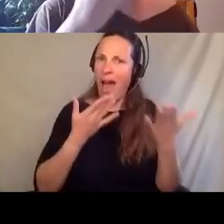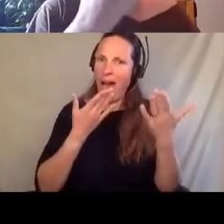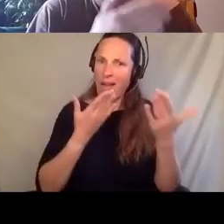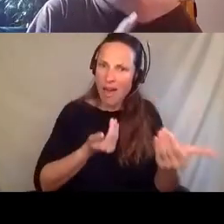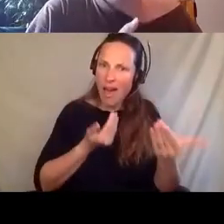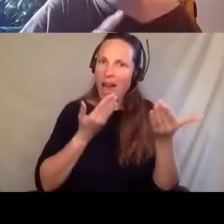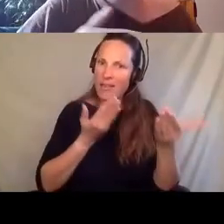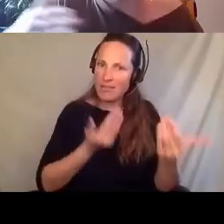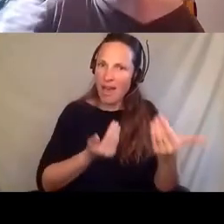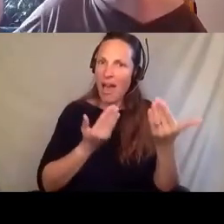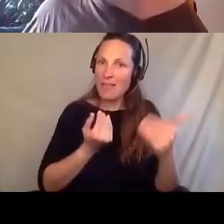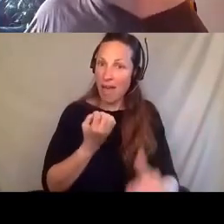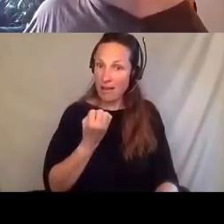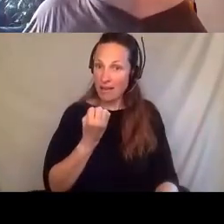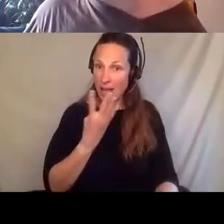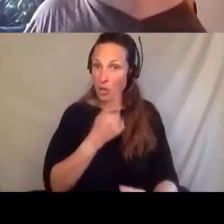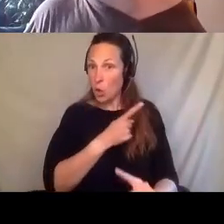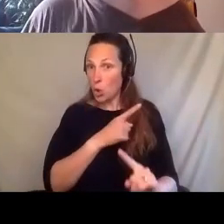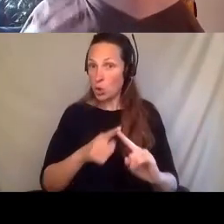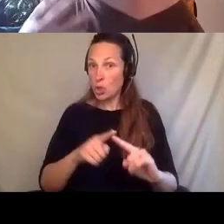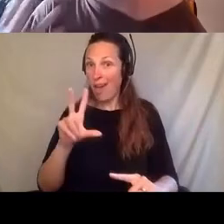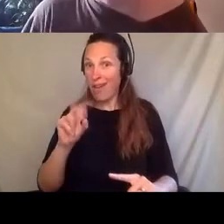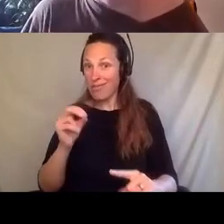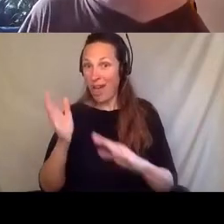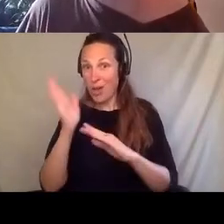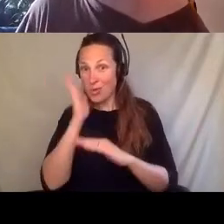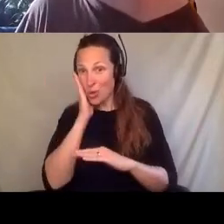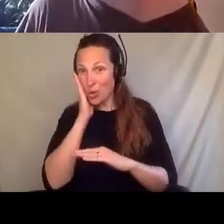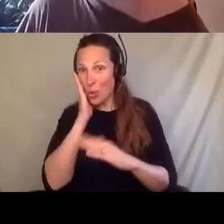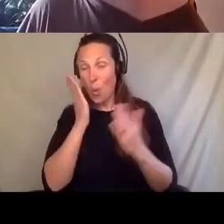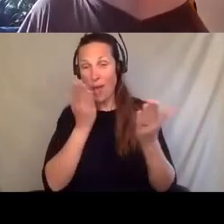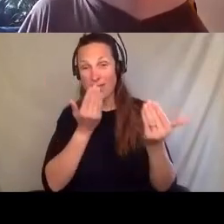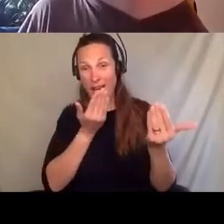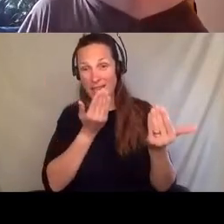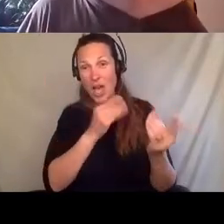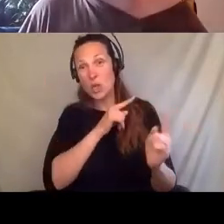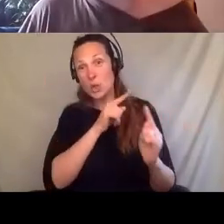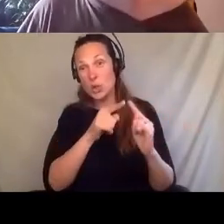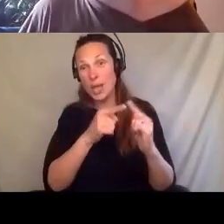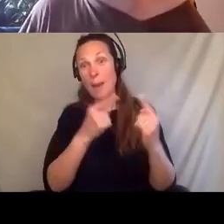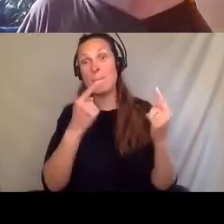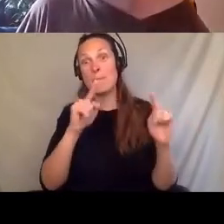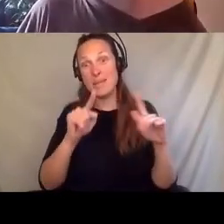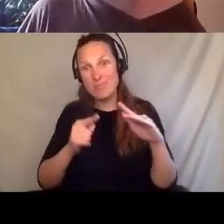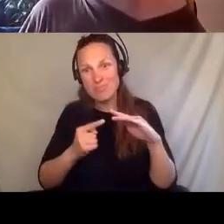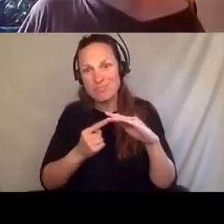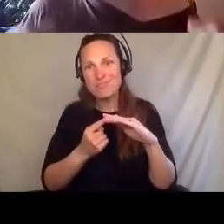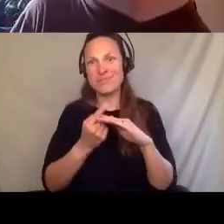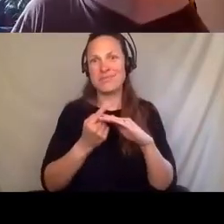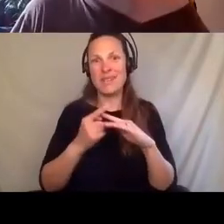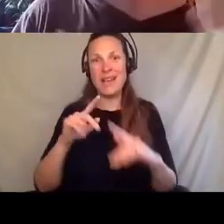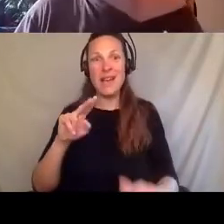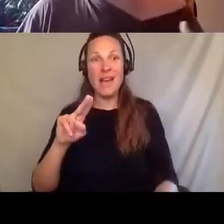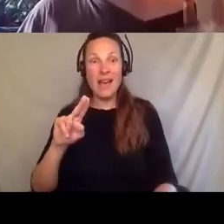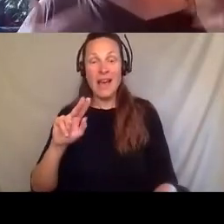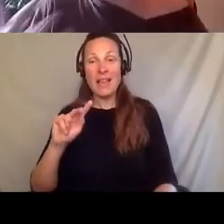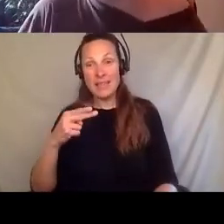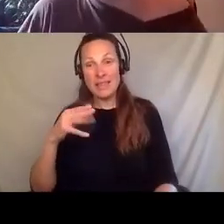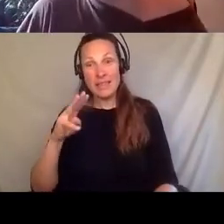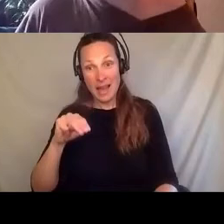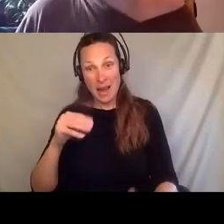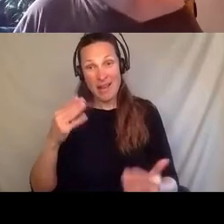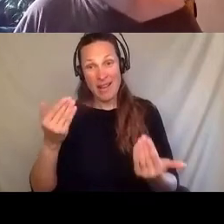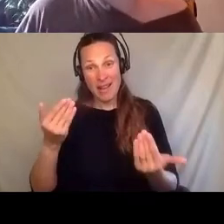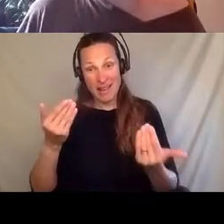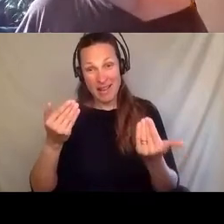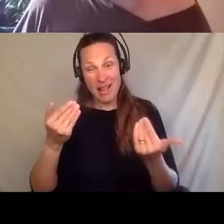de 14 à 30 jours. Alors, ne perdez pas courage. Si votre thym prend du temps à sortir, c'est